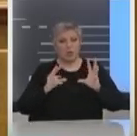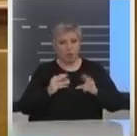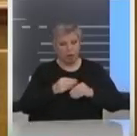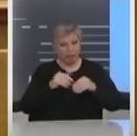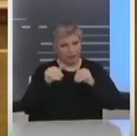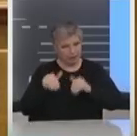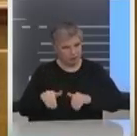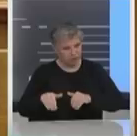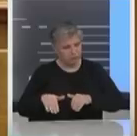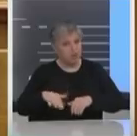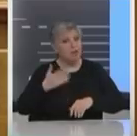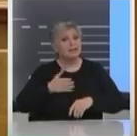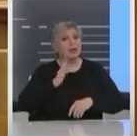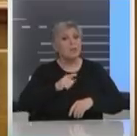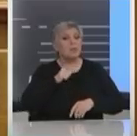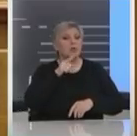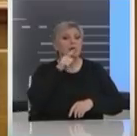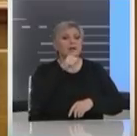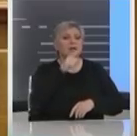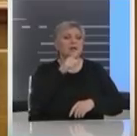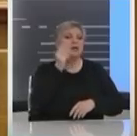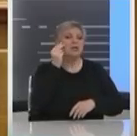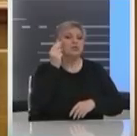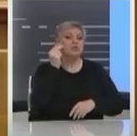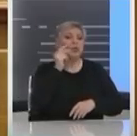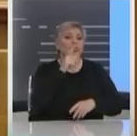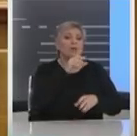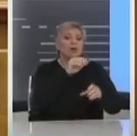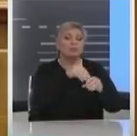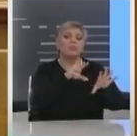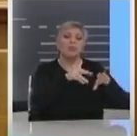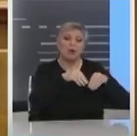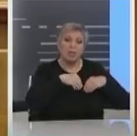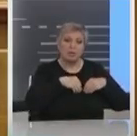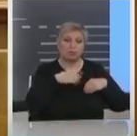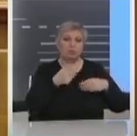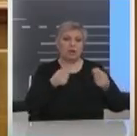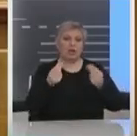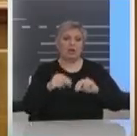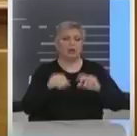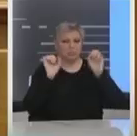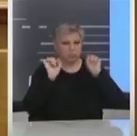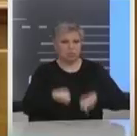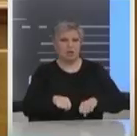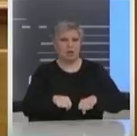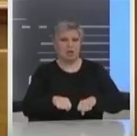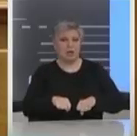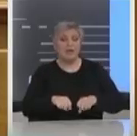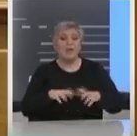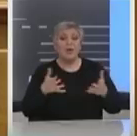να επιβάλλει στο εσωτερικό της μια αμοιβαία αποδεκτή λύση. Δυστυχώς όμως, στην